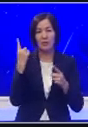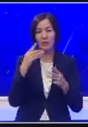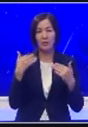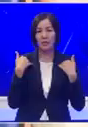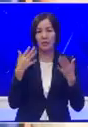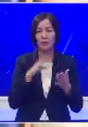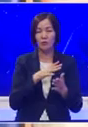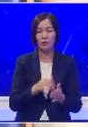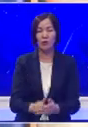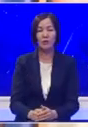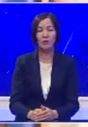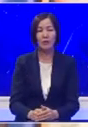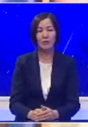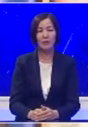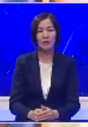бөлісті.